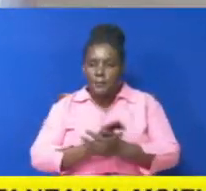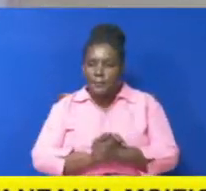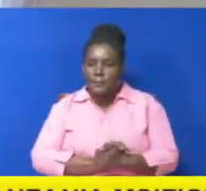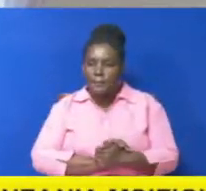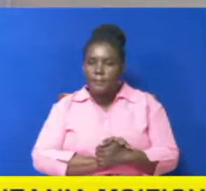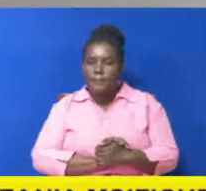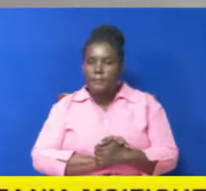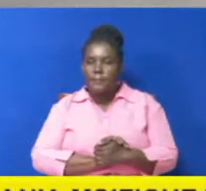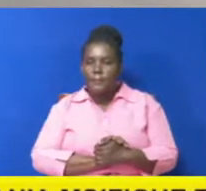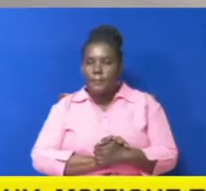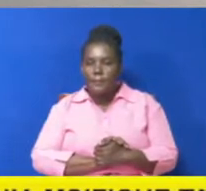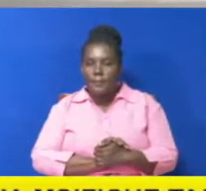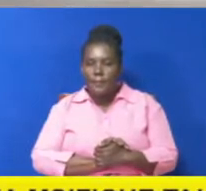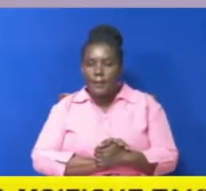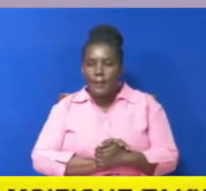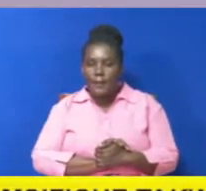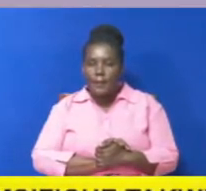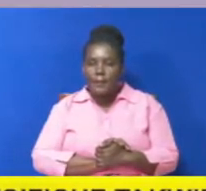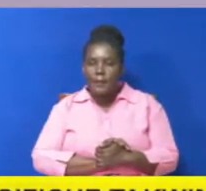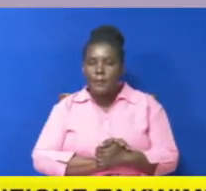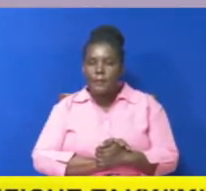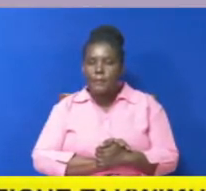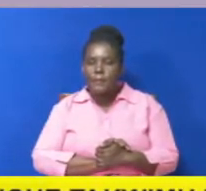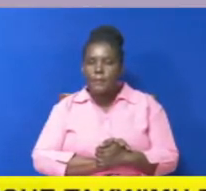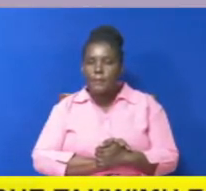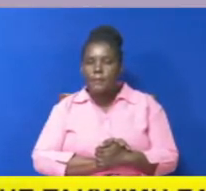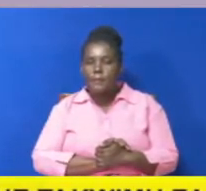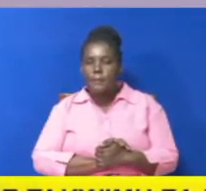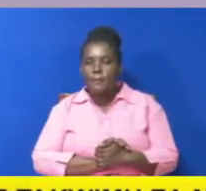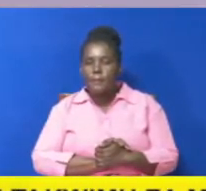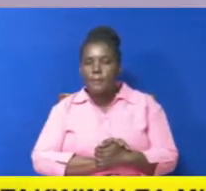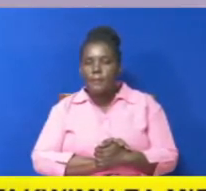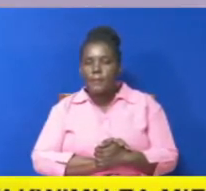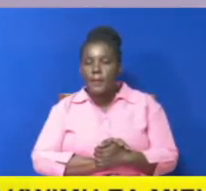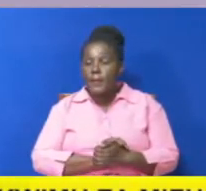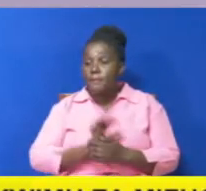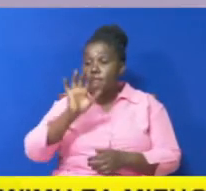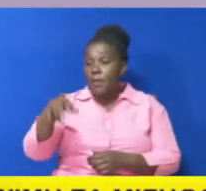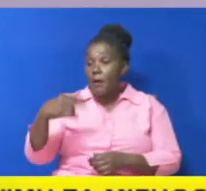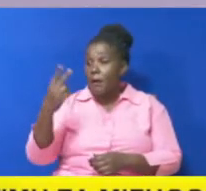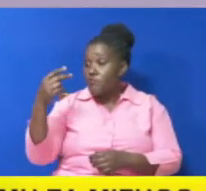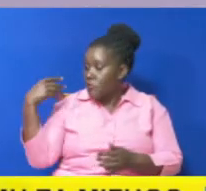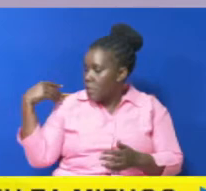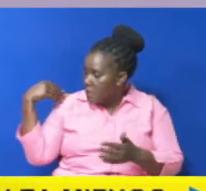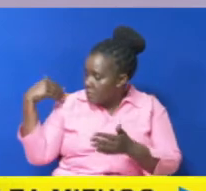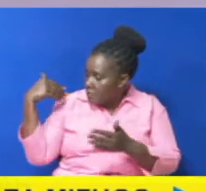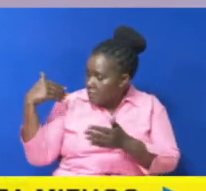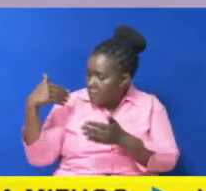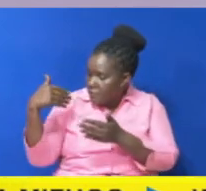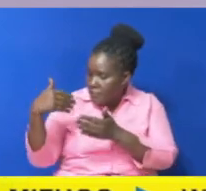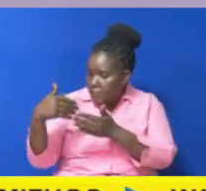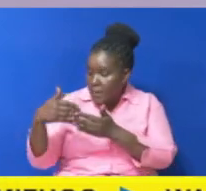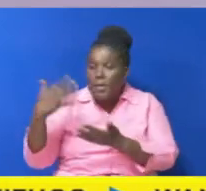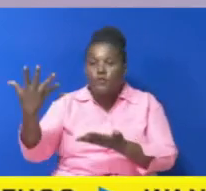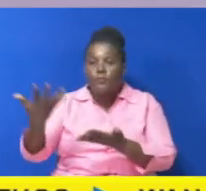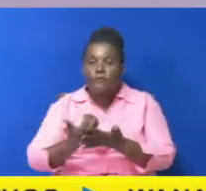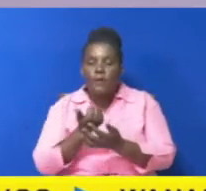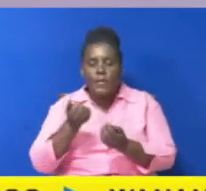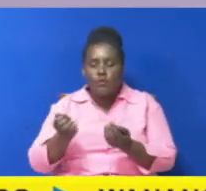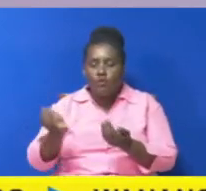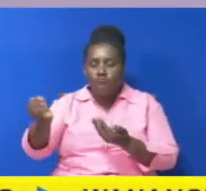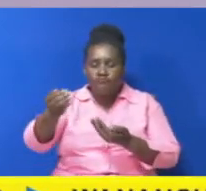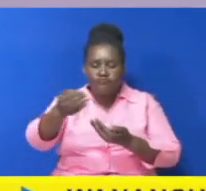Ocean Road iliyopo Dar es Salaam. Katika miaka miwili iliyopita tumefanikiwa